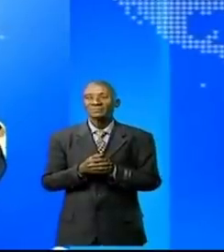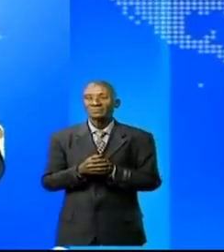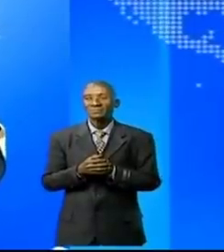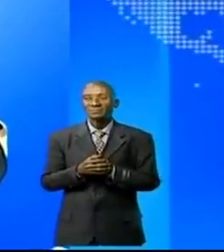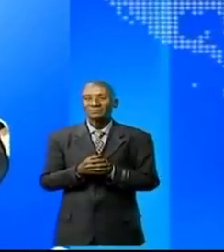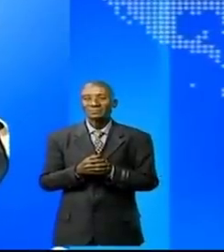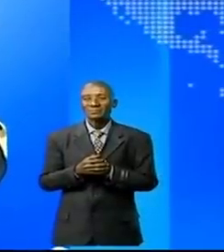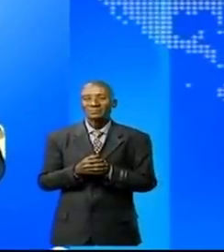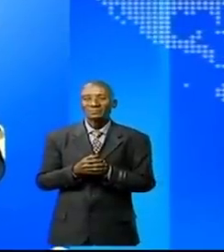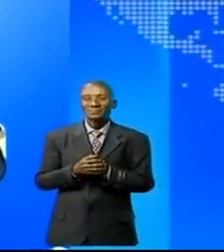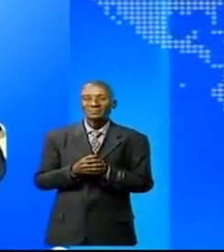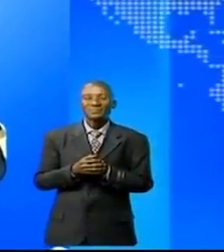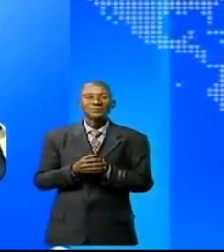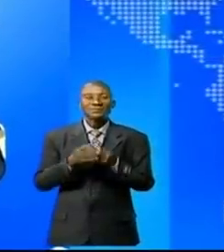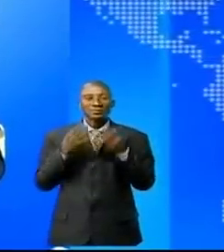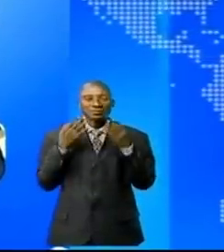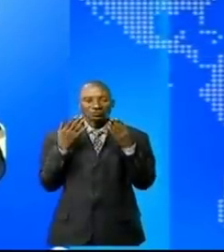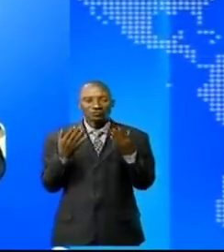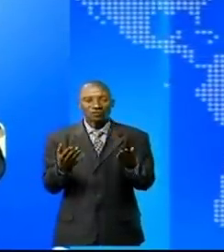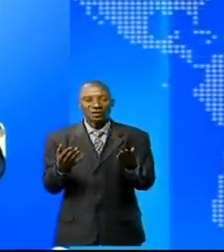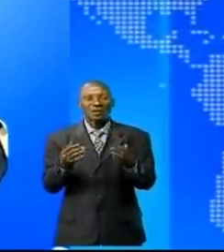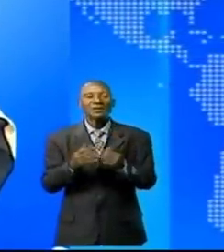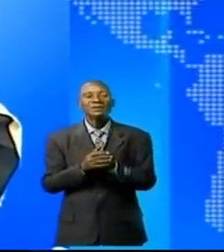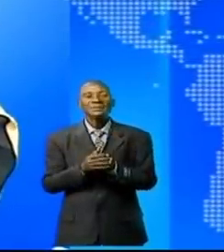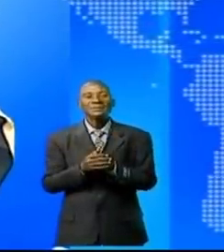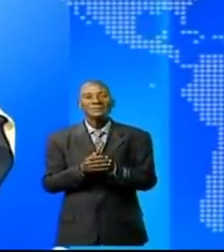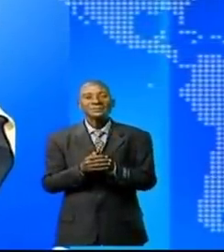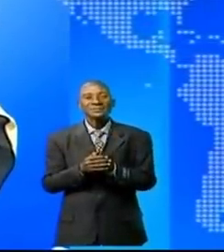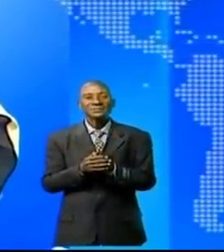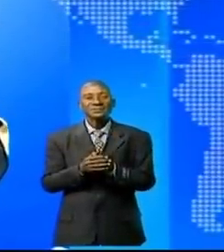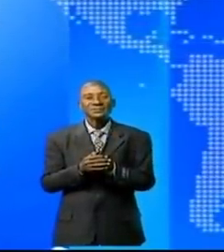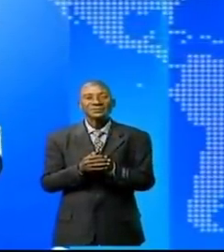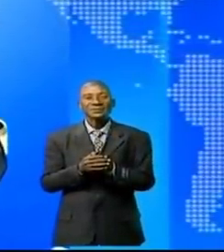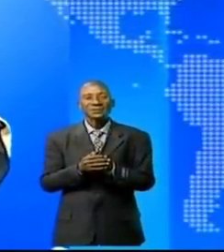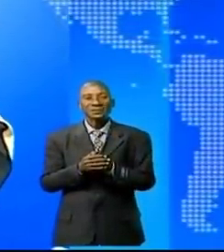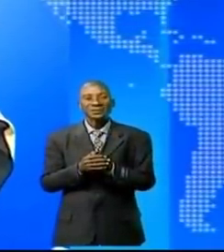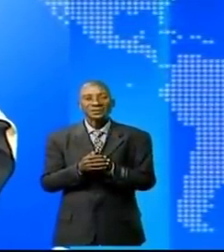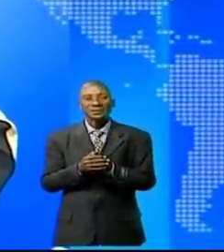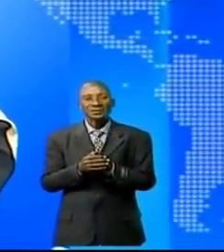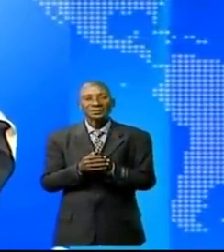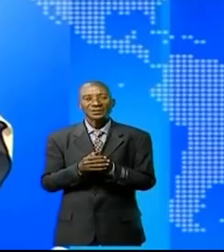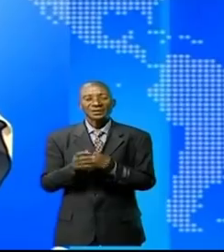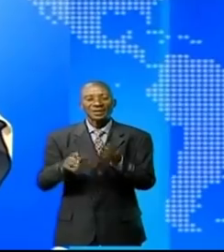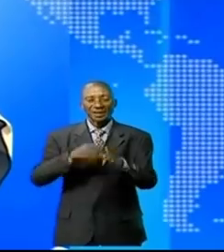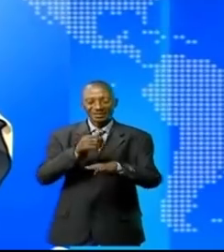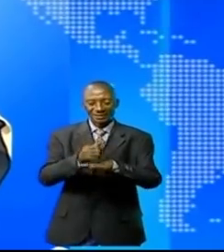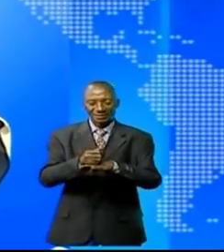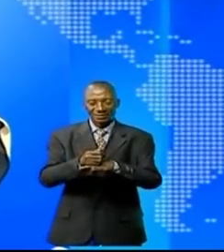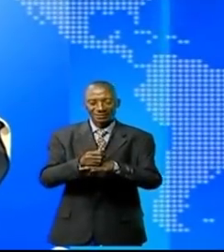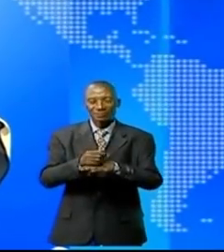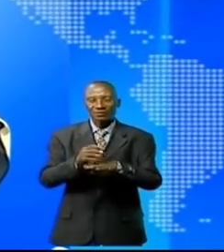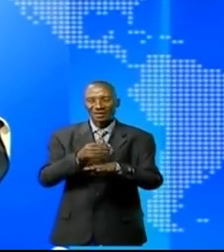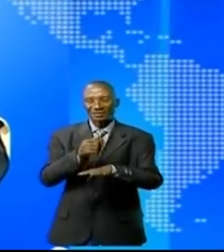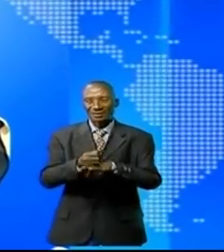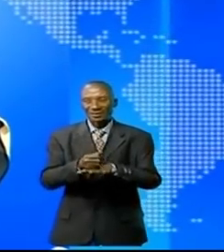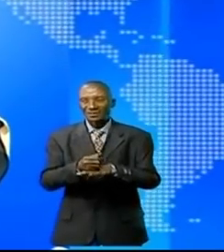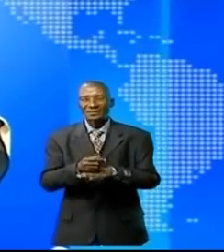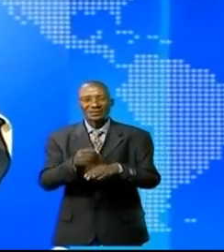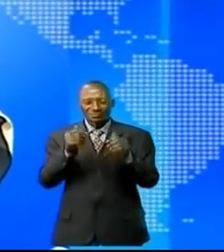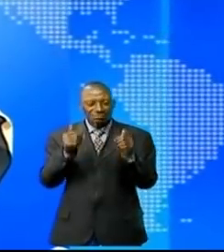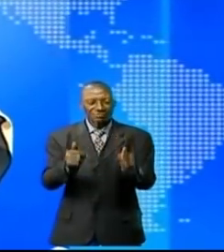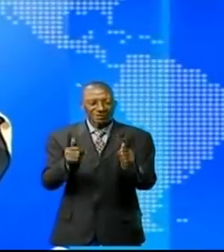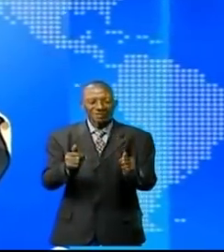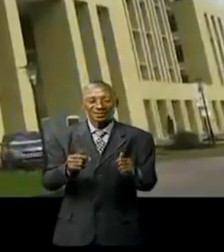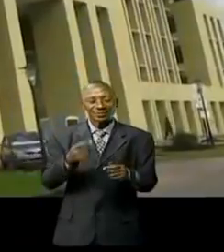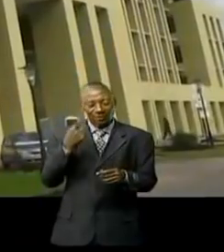Comment faire face à la masculinité militarisée? Cette question a trouvé des réponses à un atelier de dialogue solidaire. Les détails avec Christine